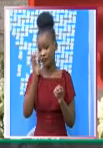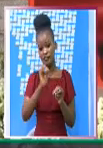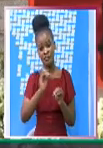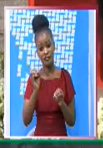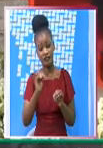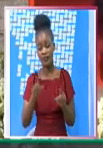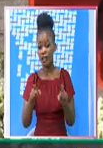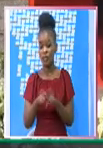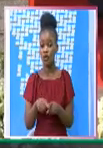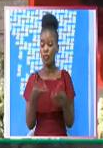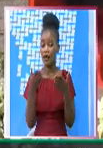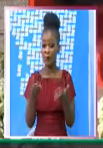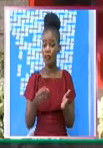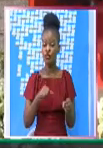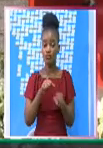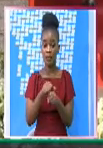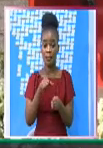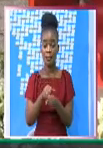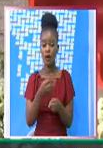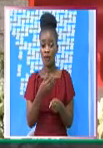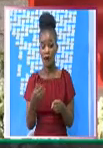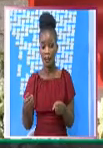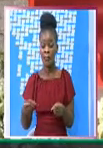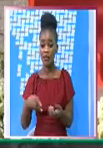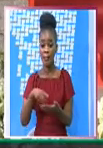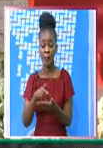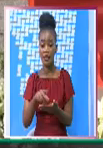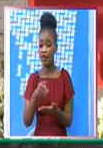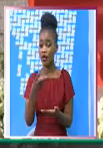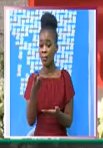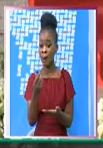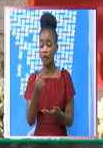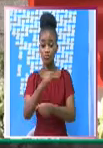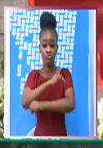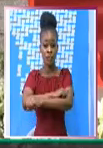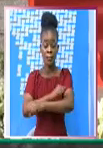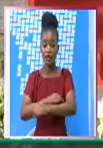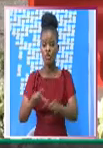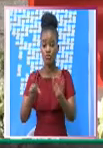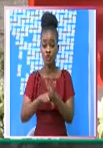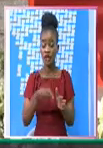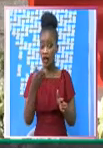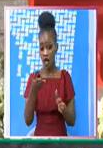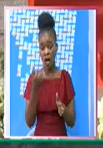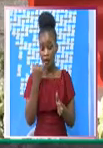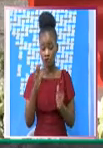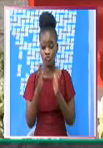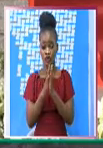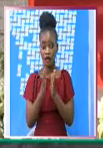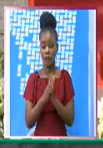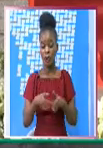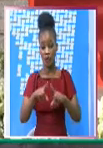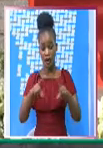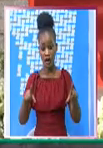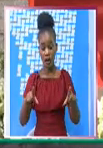kubanga ndabidde ne ku mulimu gwakoze mu baana abangi babadde aweerera ng'olaba nti yali afaayo nnyo ku by'amateeka ne poliisi naye olaba nti ne ku